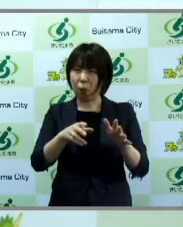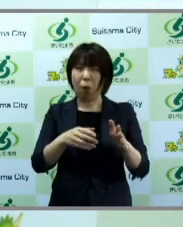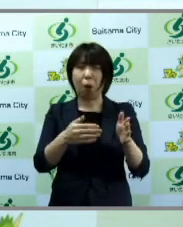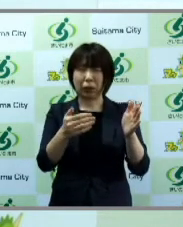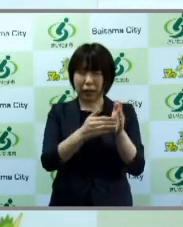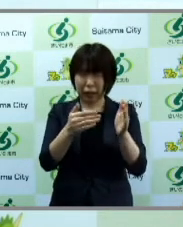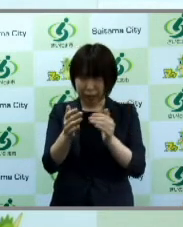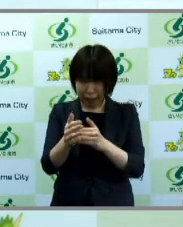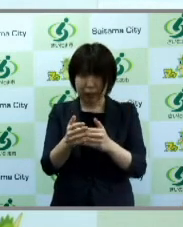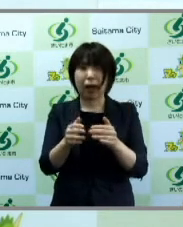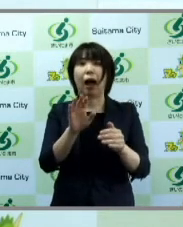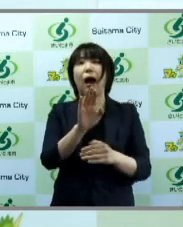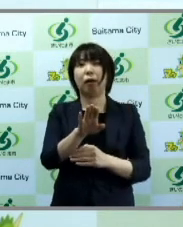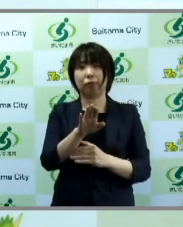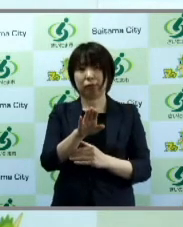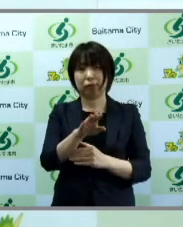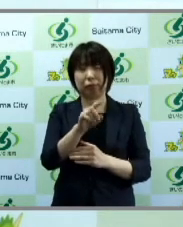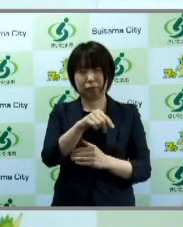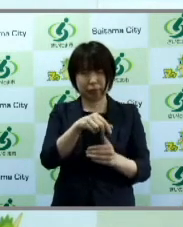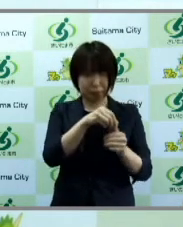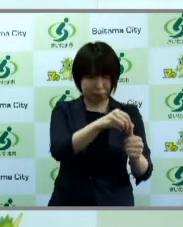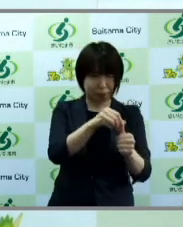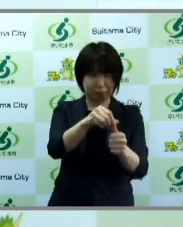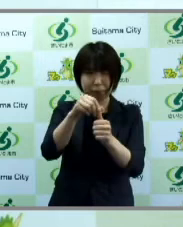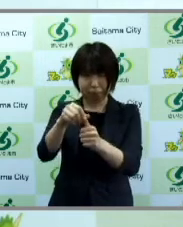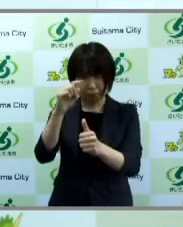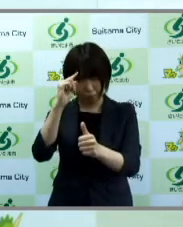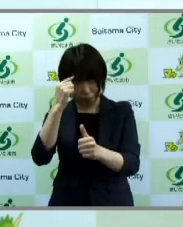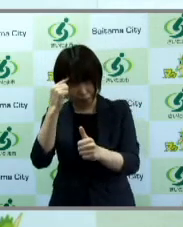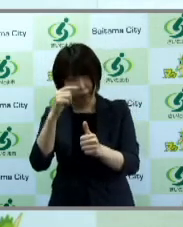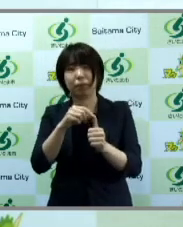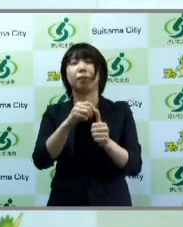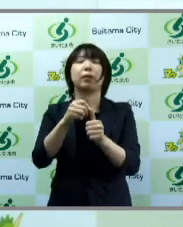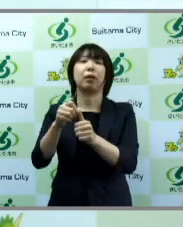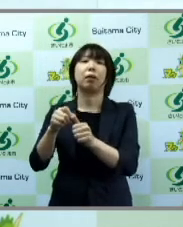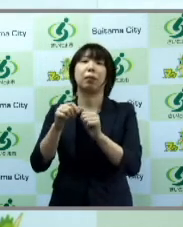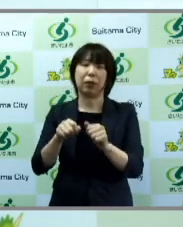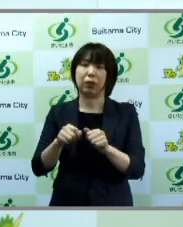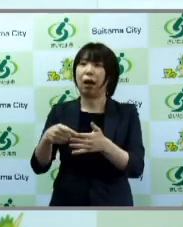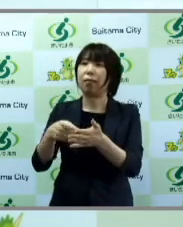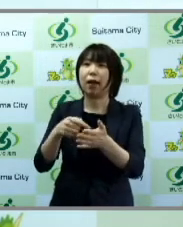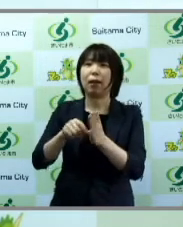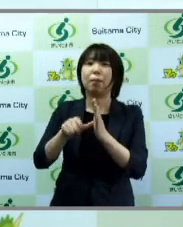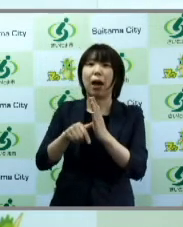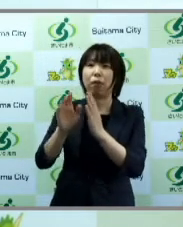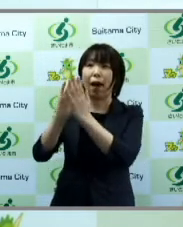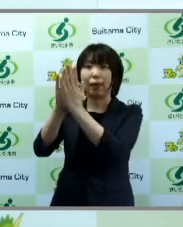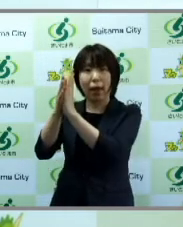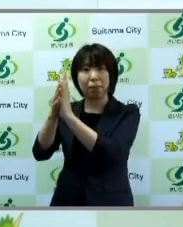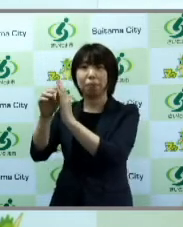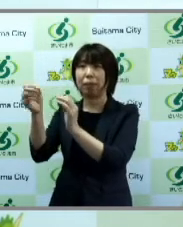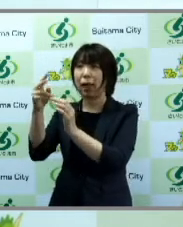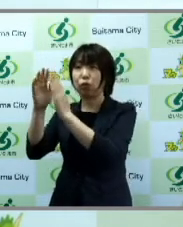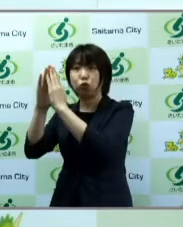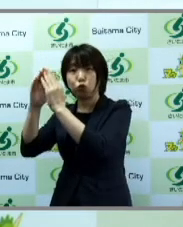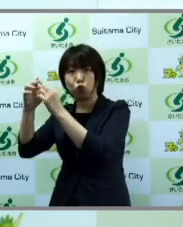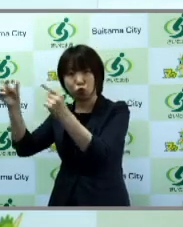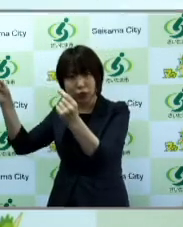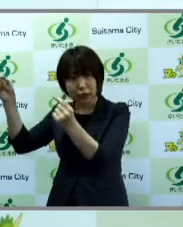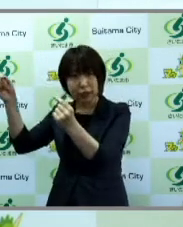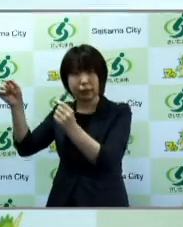で足りない部分については県や国にお願いをして、あるいは連携をしてやっていくしかなかな